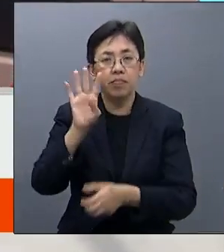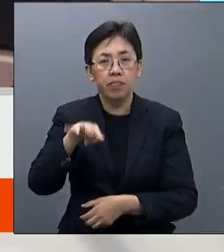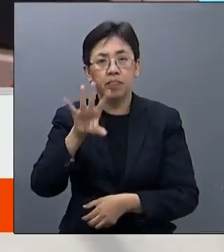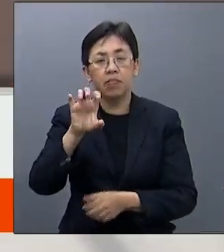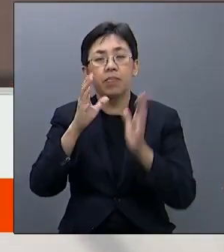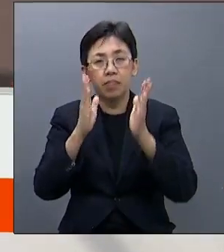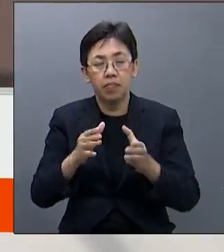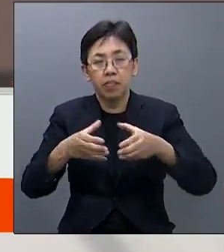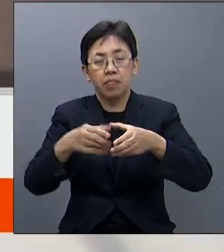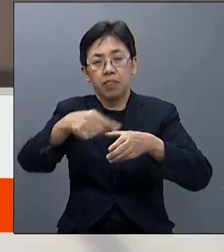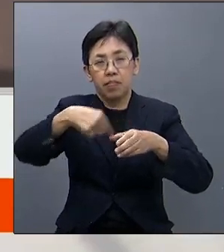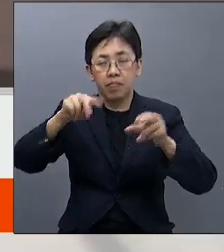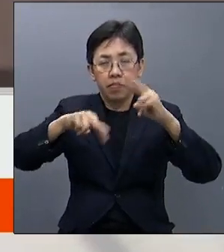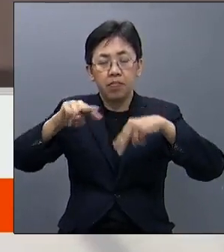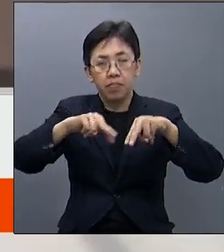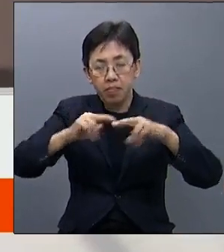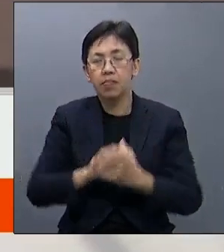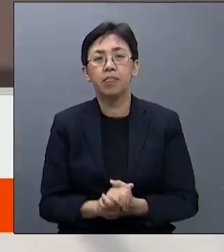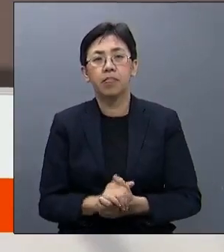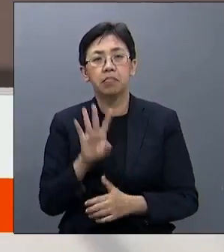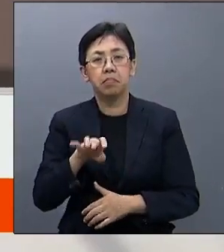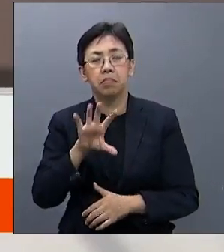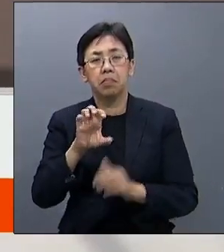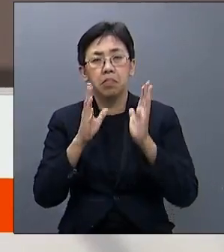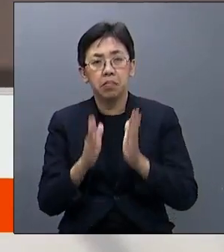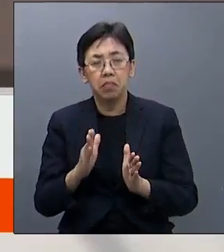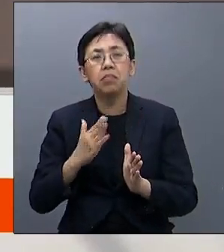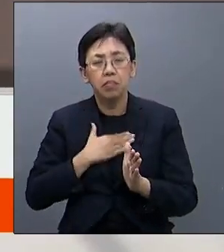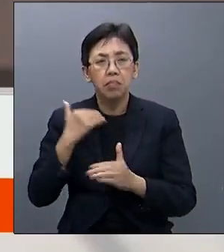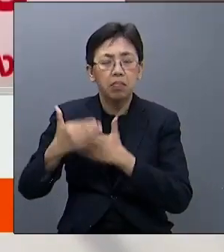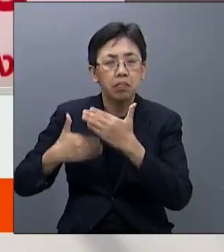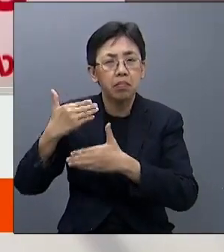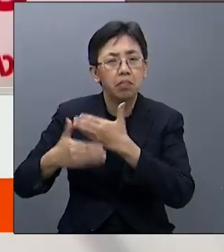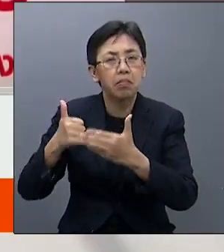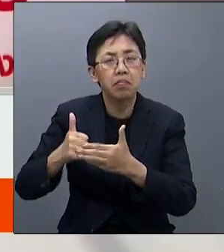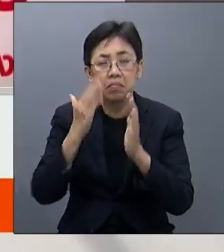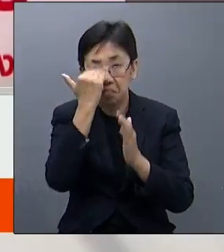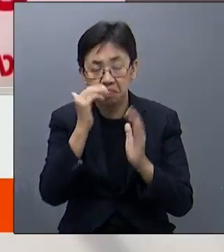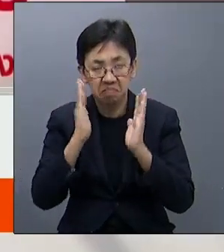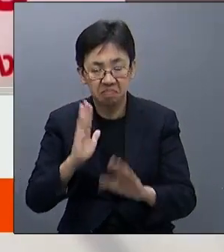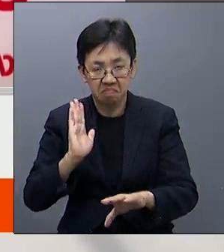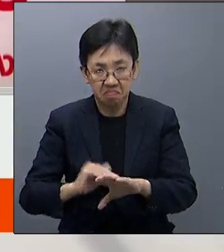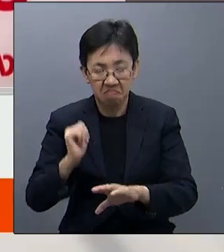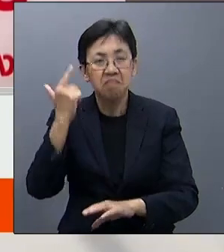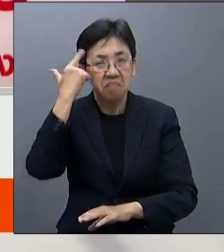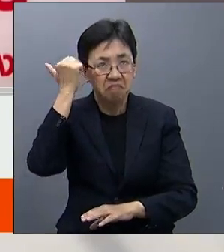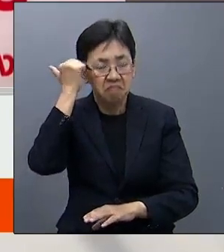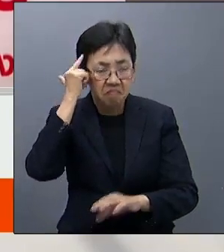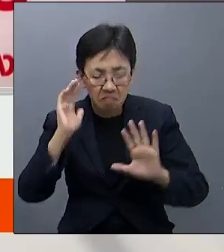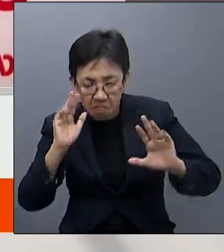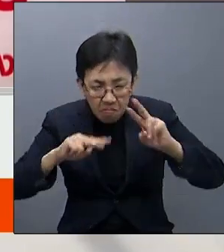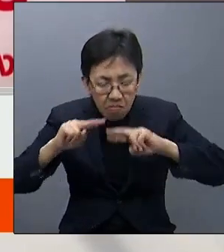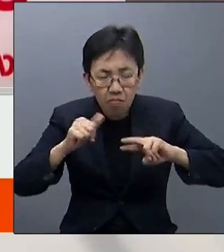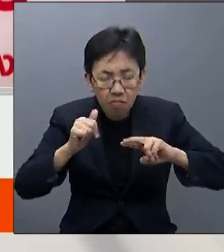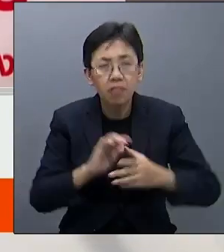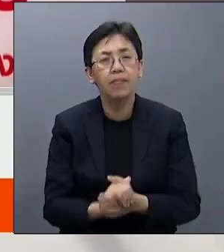ครับคือค่อนข้างจะมีความก้าวหน้าเลยในการที่จะสร้างคนที่มีความตระหนักรู้นะครับแต่ในส่วนหนึ่ง